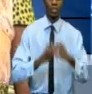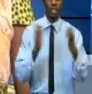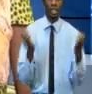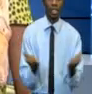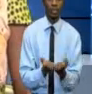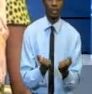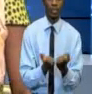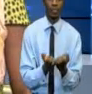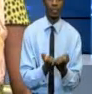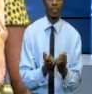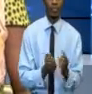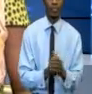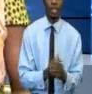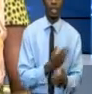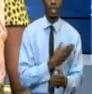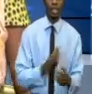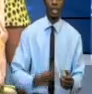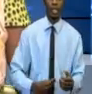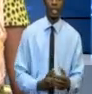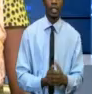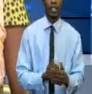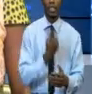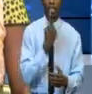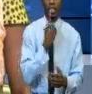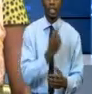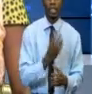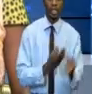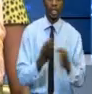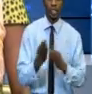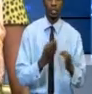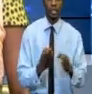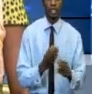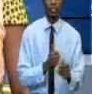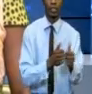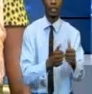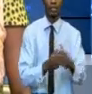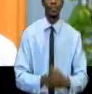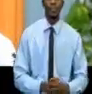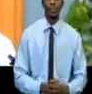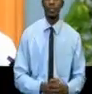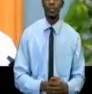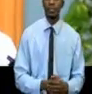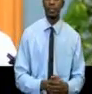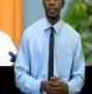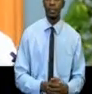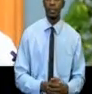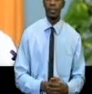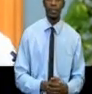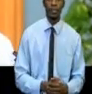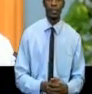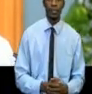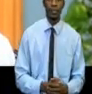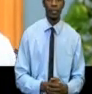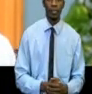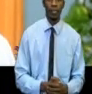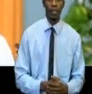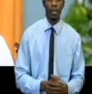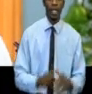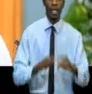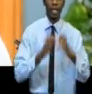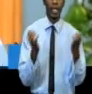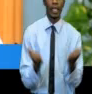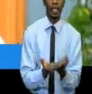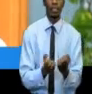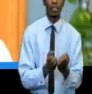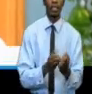problème des visas des 100%, ce groupe d'animation du TP Mazembe. Suivez. Oui, l'équipe est arrivée hier au Japon. Je suis